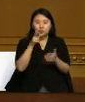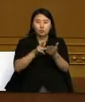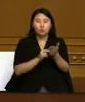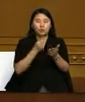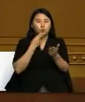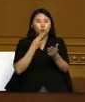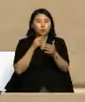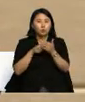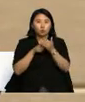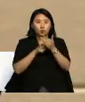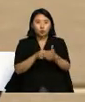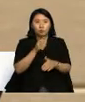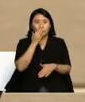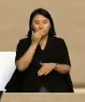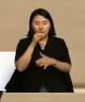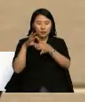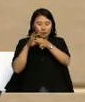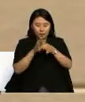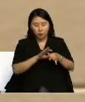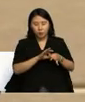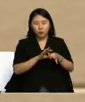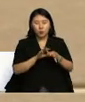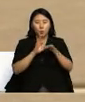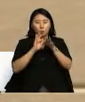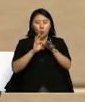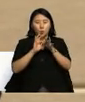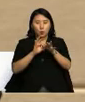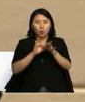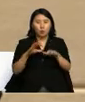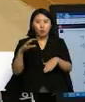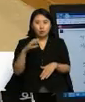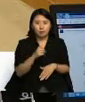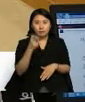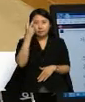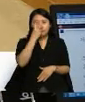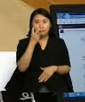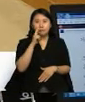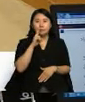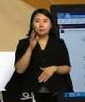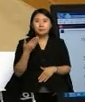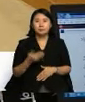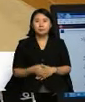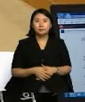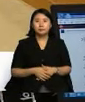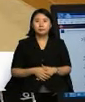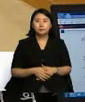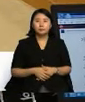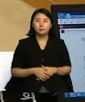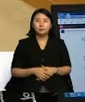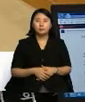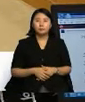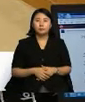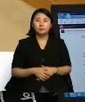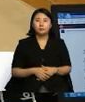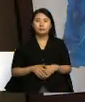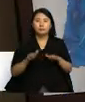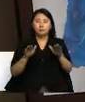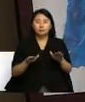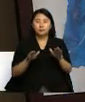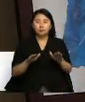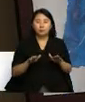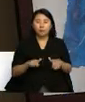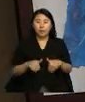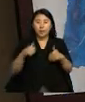없이 추진될 수 있도록 지속적으로 관심을 갖고 살펴야 한다고 생각하고 있습니다. 현재